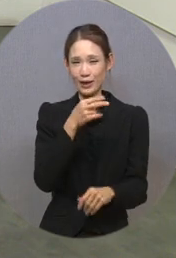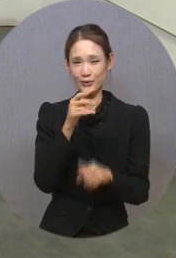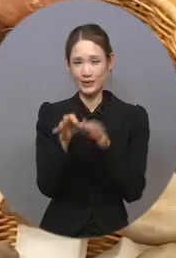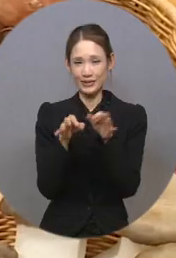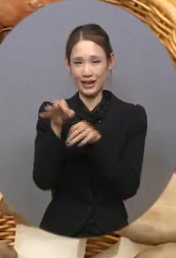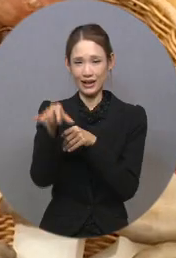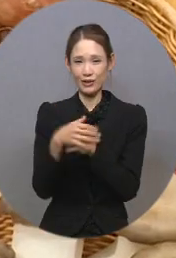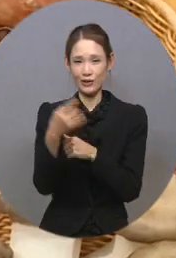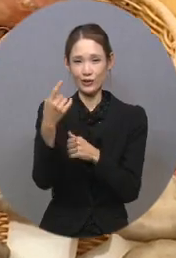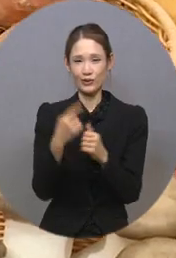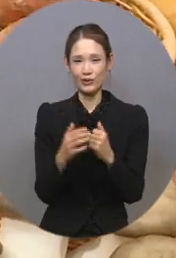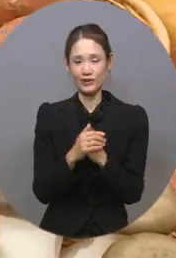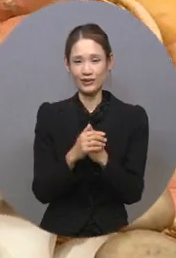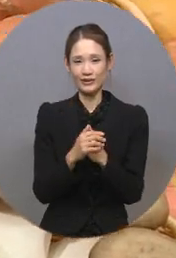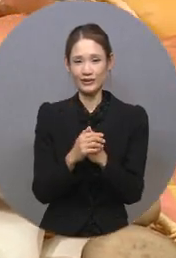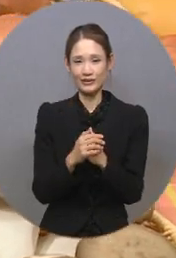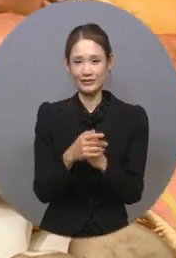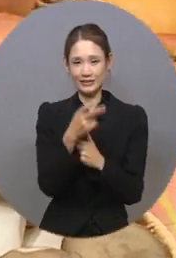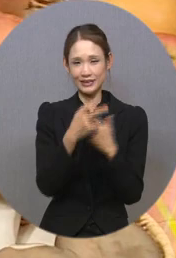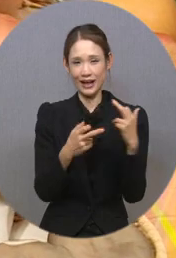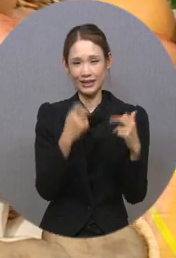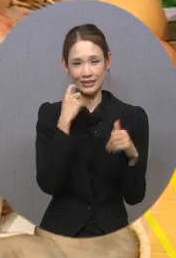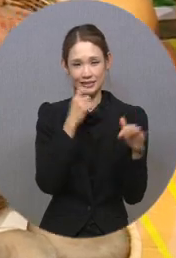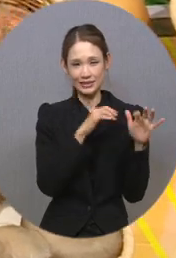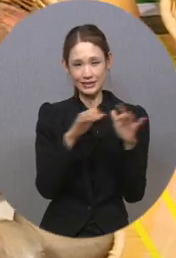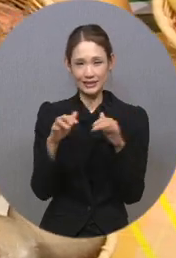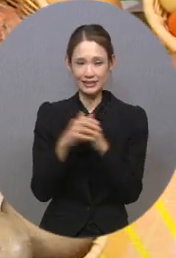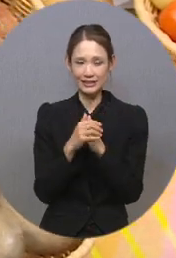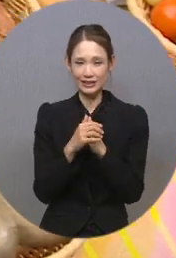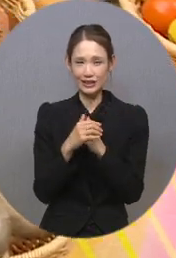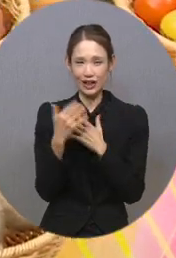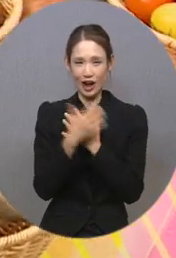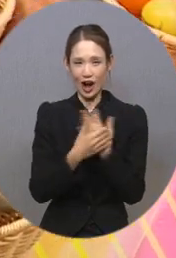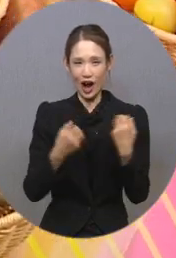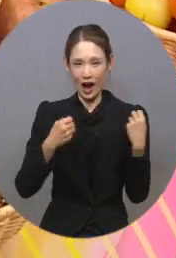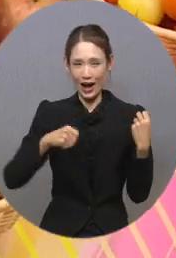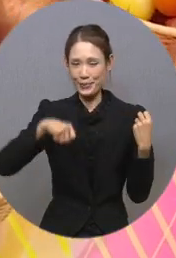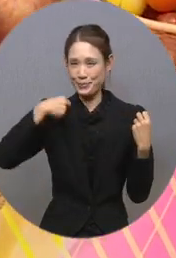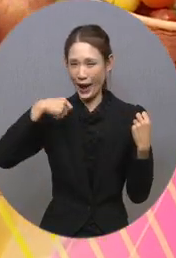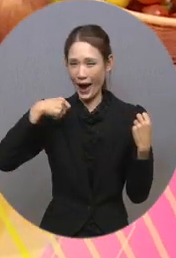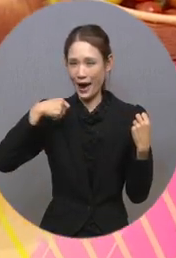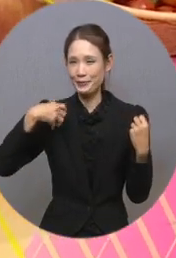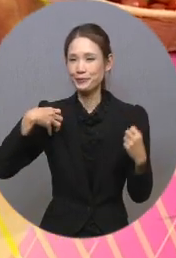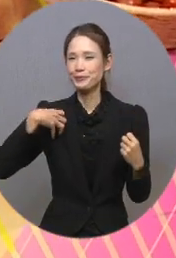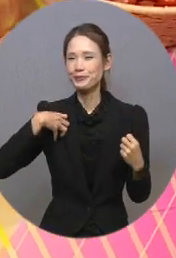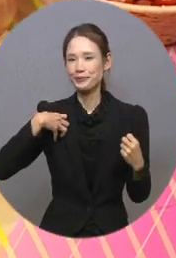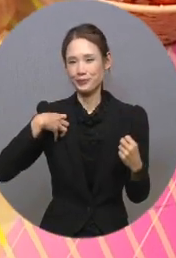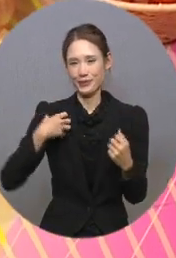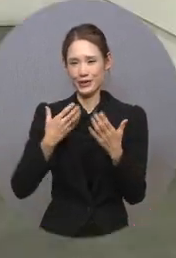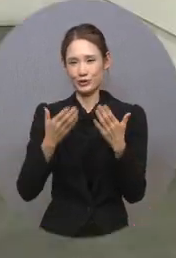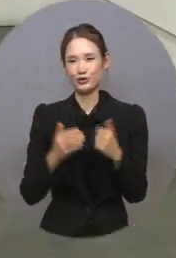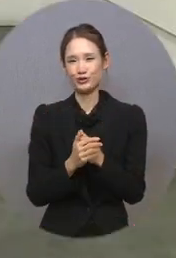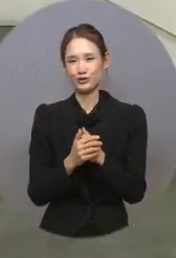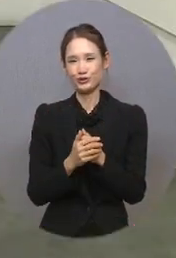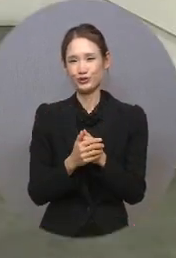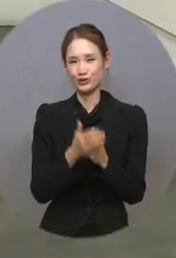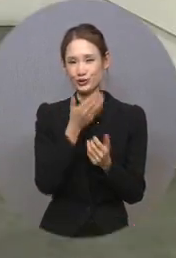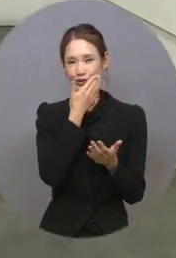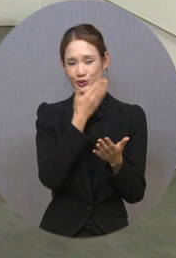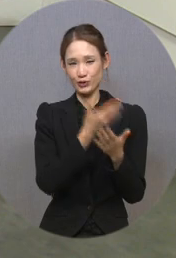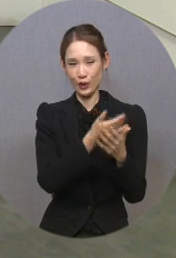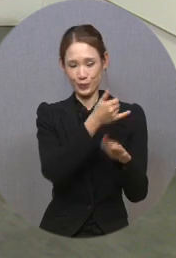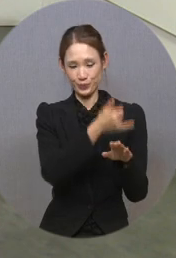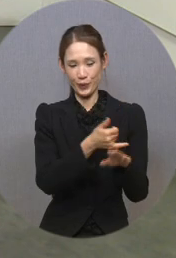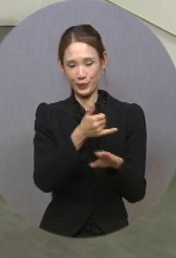오셔가지고 네. 우리 산의 진미, 우리 건강한 밥상을 책임지는 농수축산물